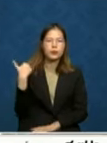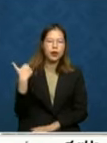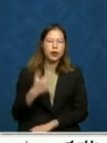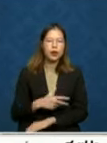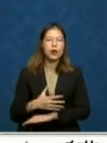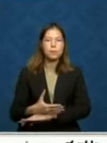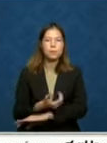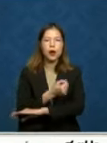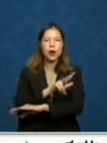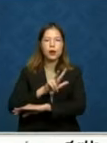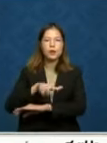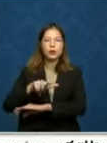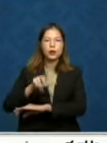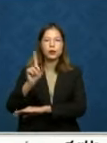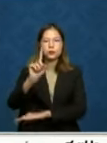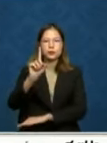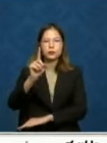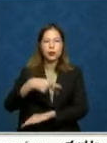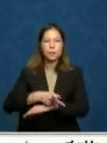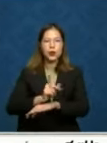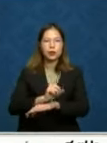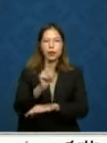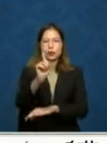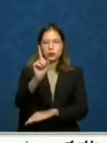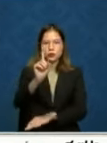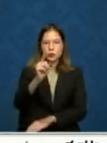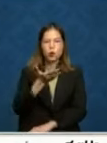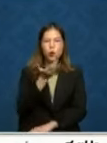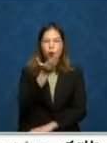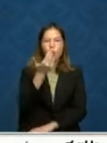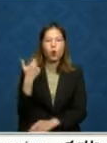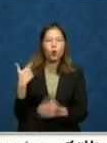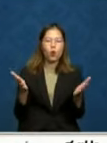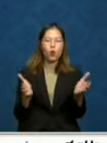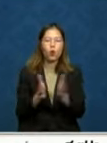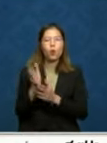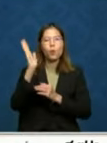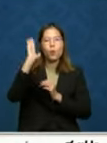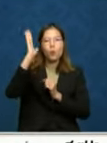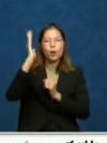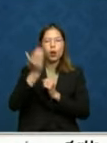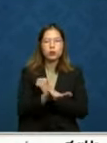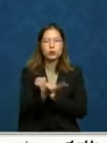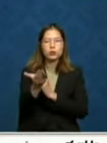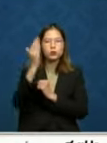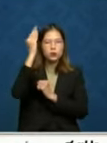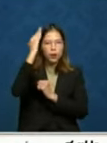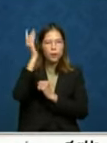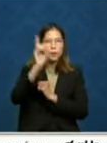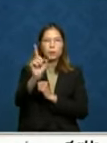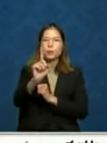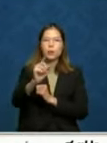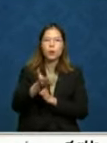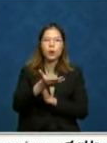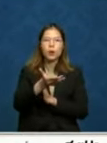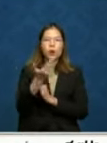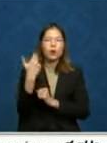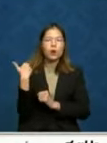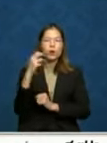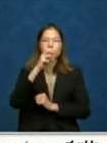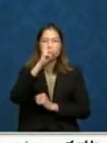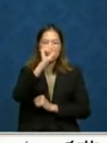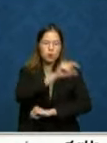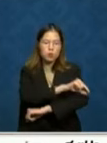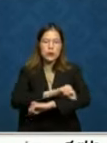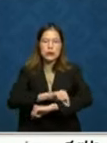ยท่านประธานครับขออนุญาตร่วมอภิปรายรับทราบรายงานของผู้สอบบัญชี